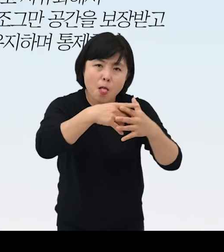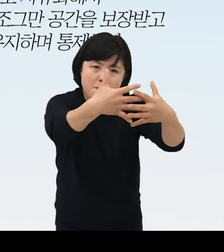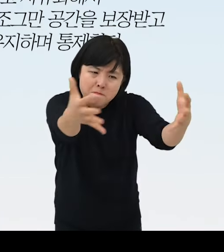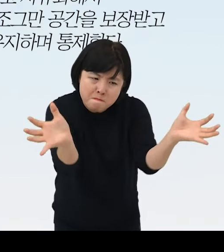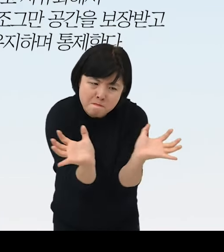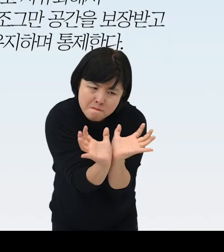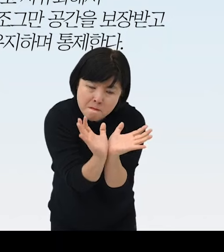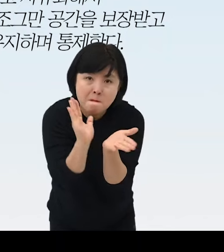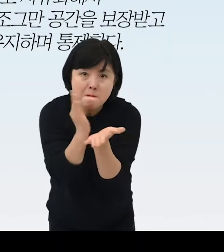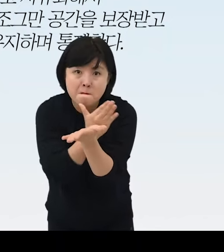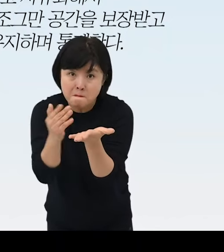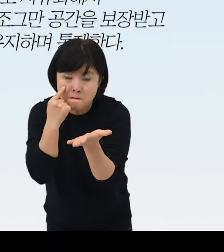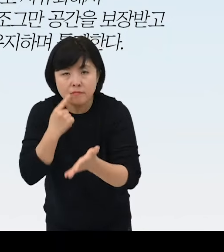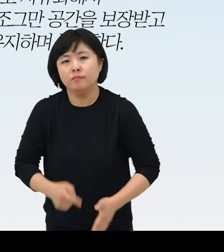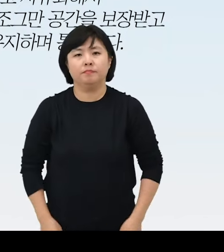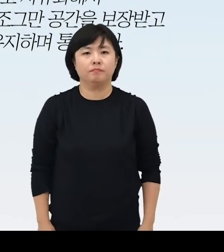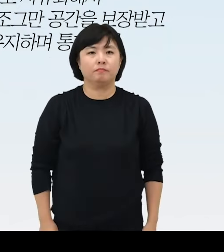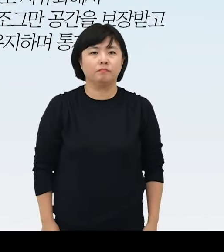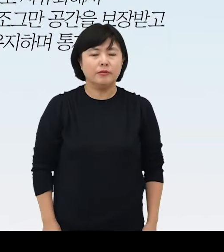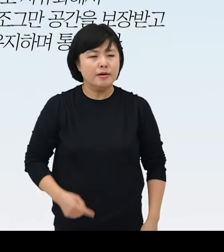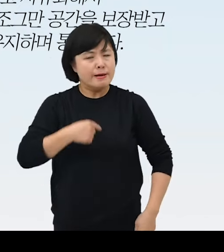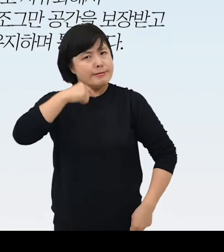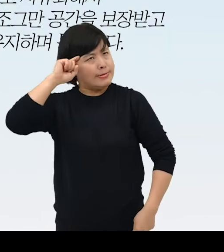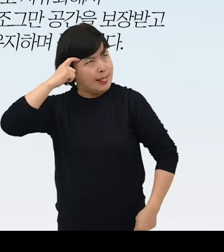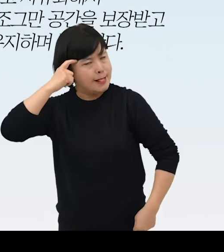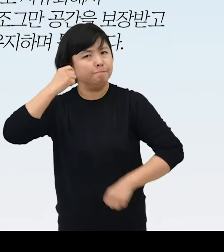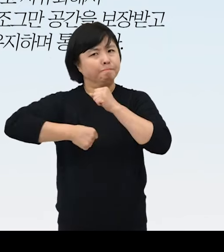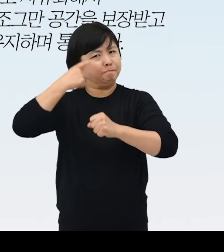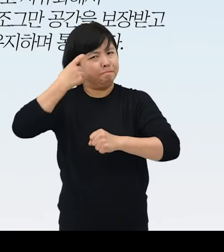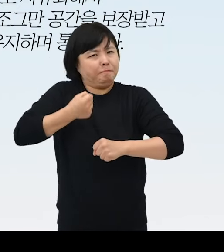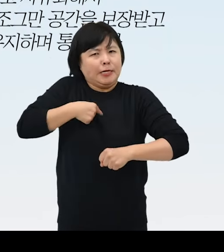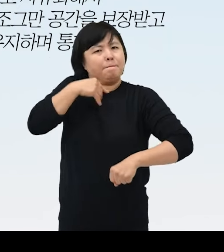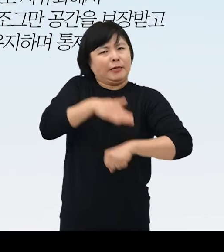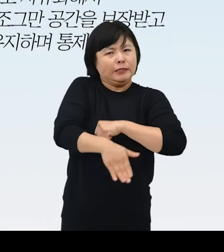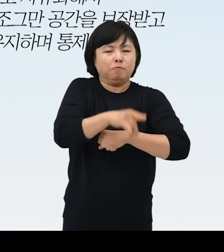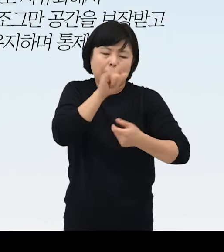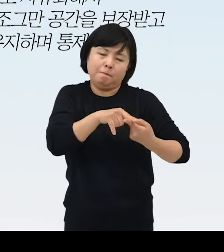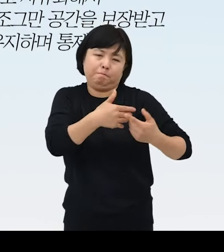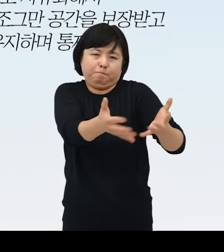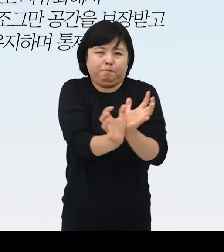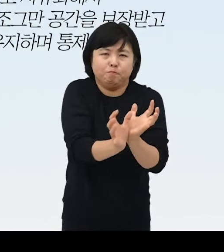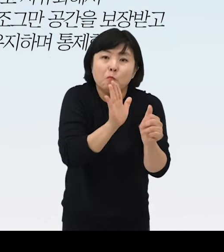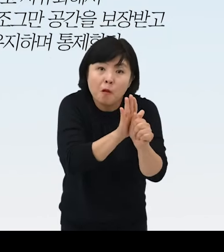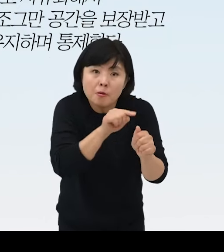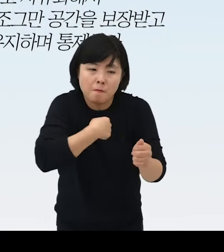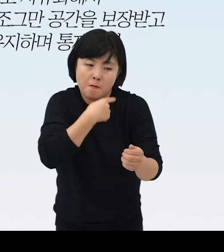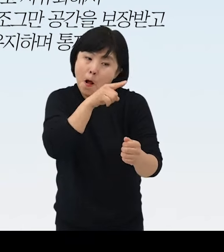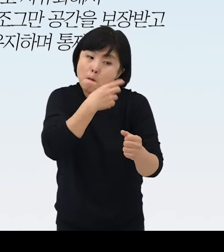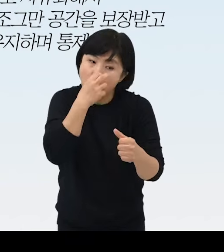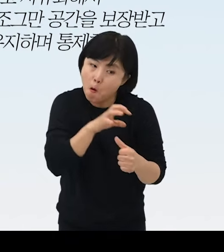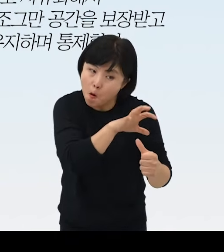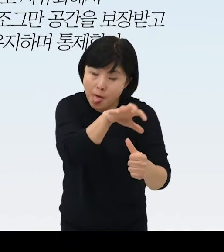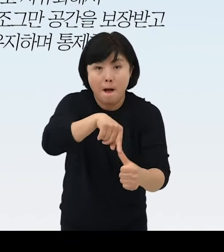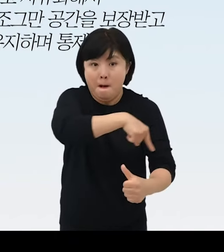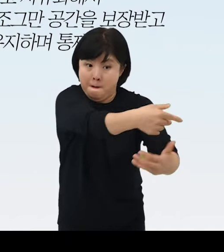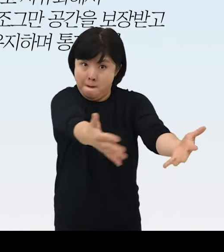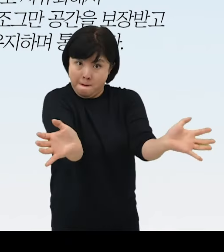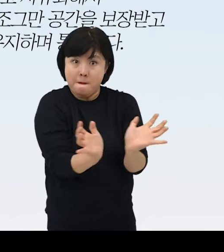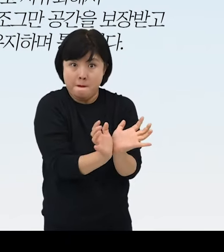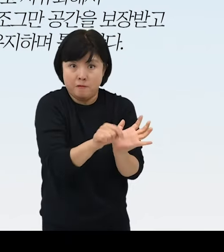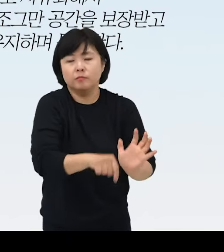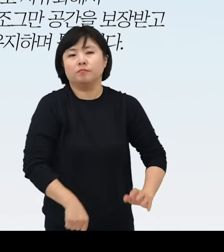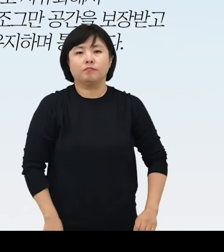사용했던 공간들은 전부 구획을 나누고 사유화해서 각 개인이 모두 자신만의 조그만 공간을 보장받고